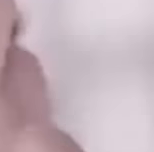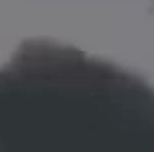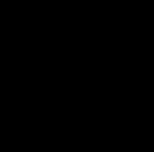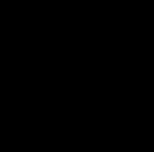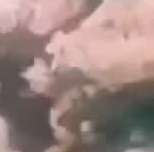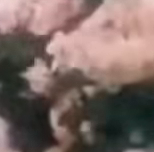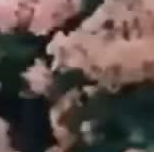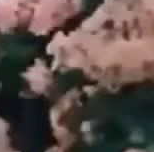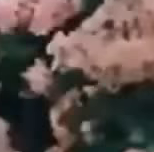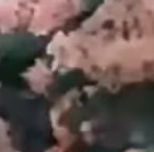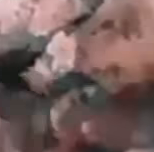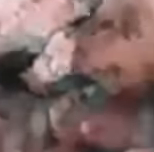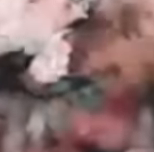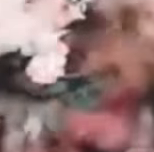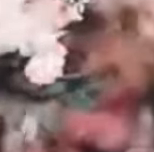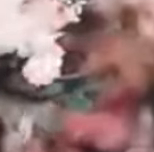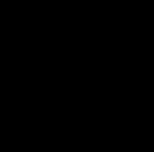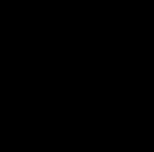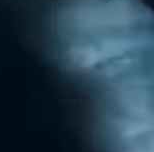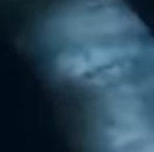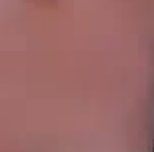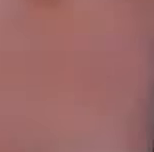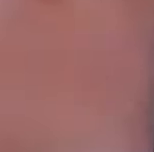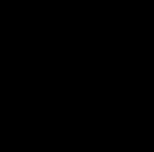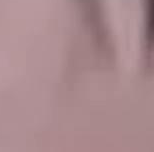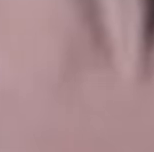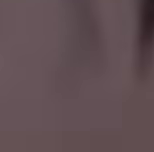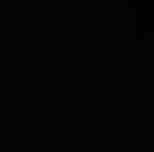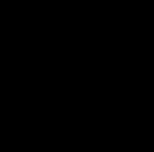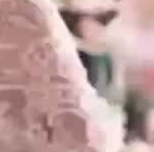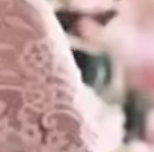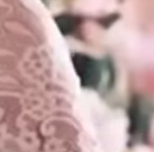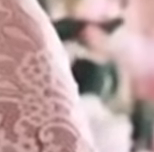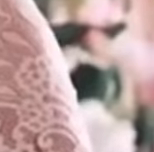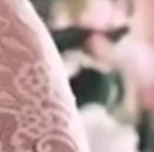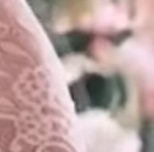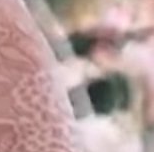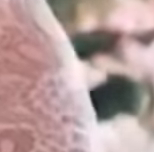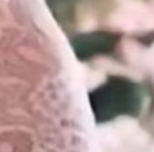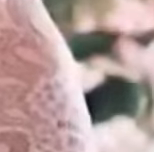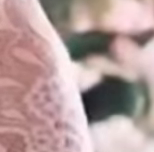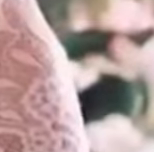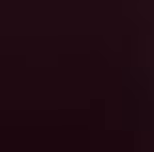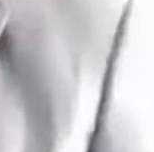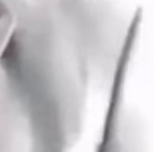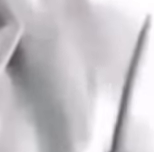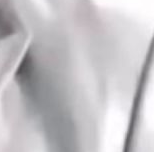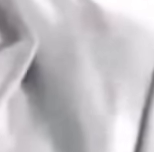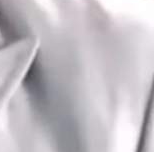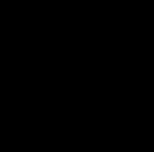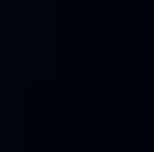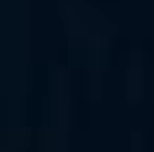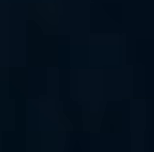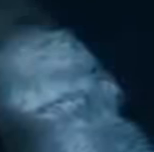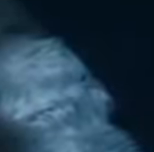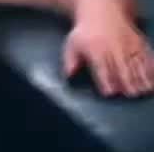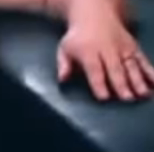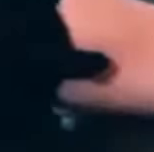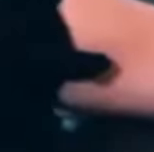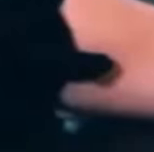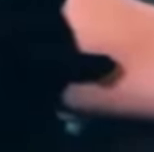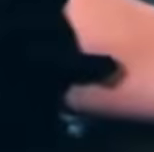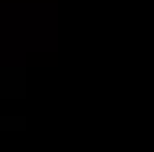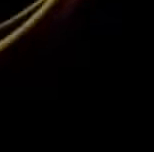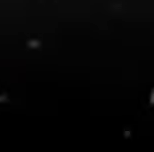One woman's dream is another woman's nightmare. I'll always be here to support you, be your lover, to be your